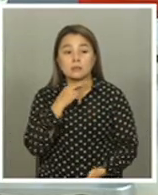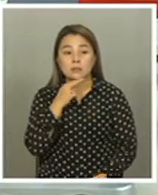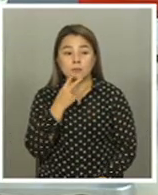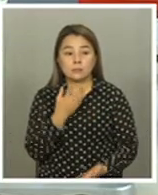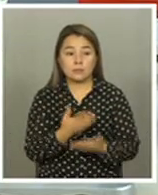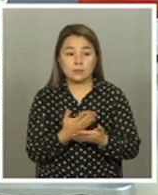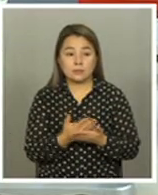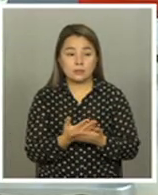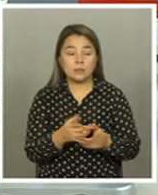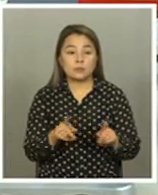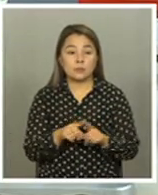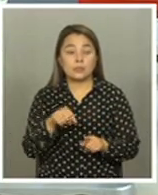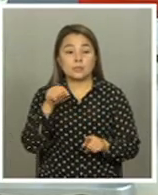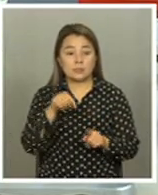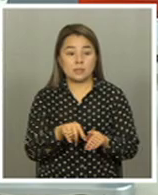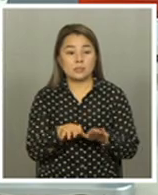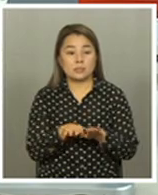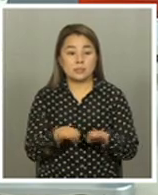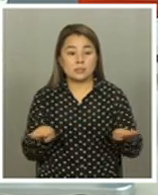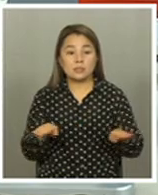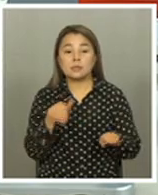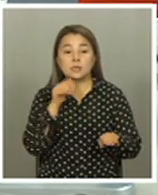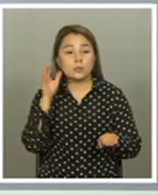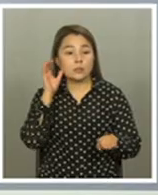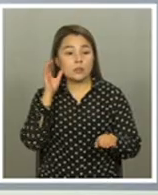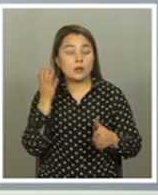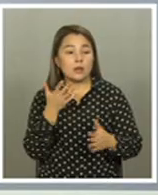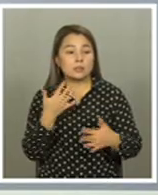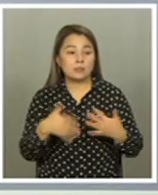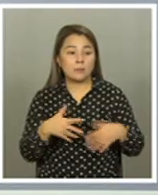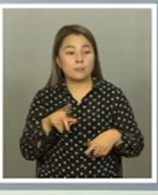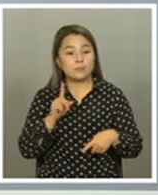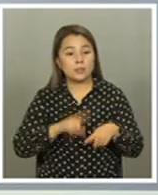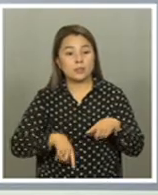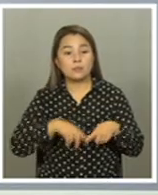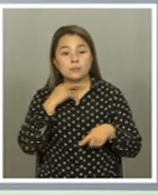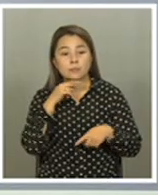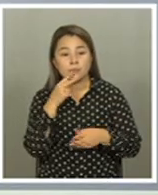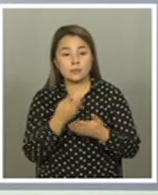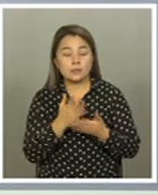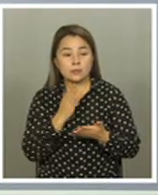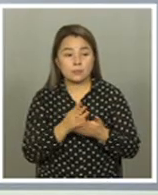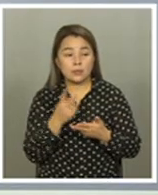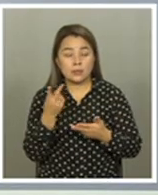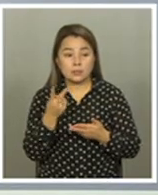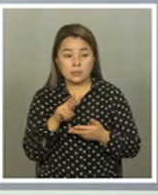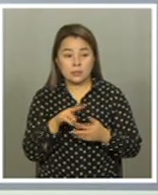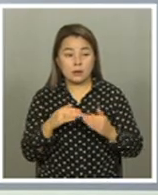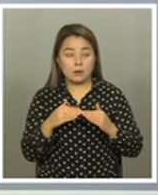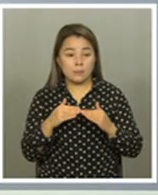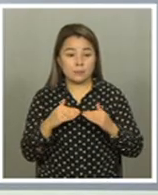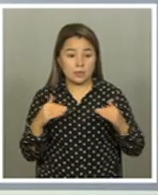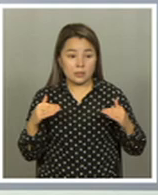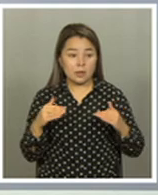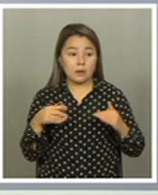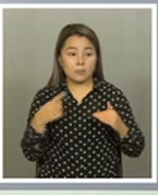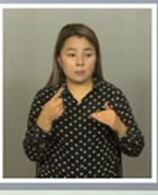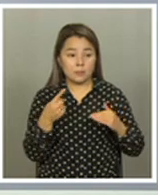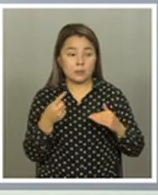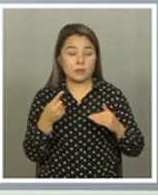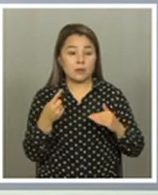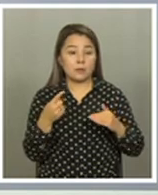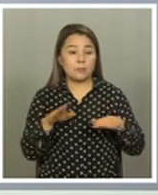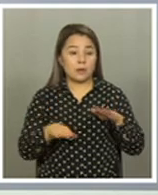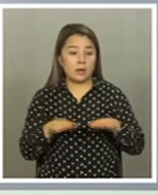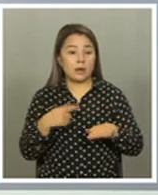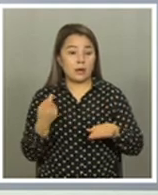жасағандай, бағынағандай түйістіріп қояйық арбаны. Екі арбаға назар аударып қарасаңыздар, бірінші арбашаның массасы